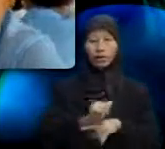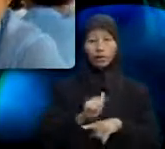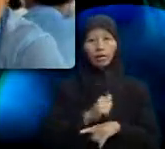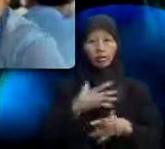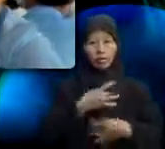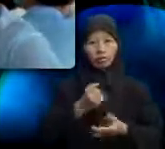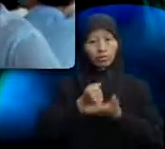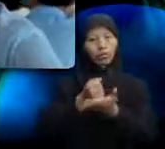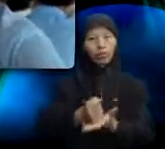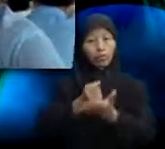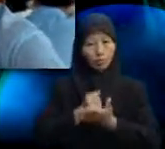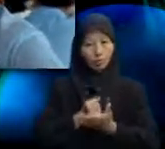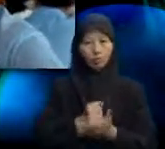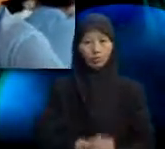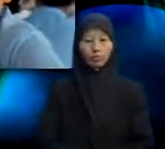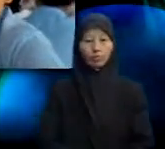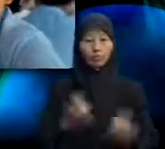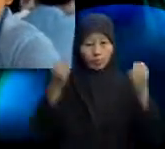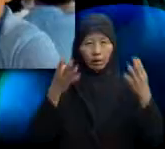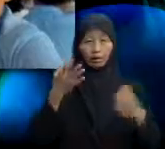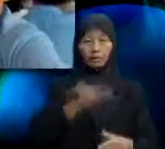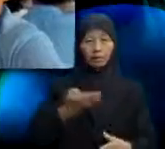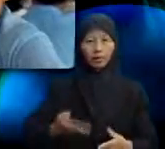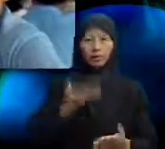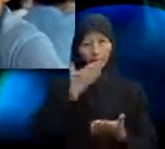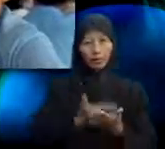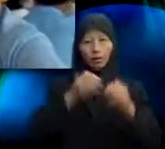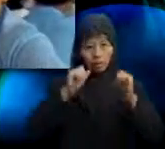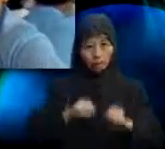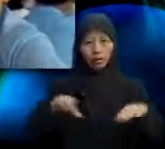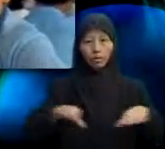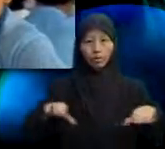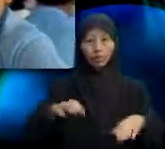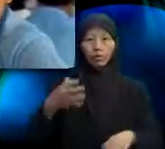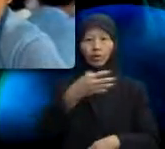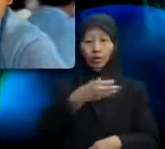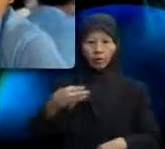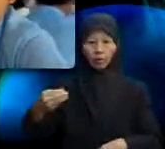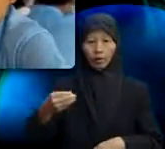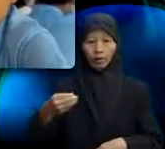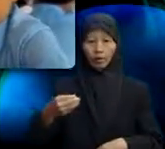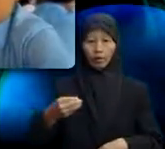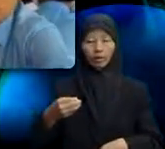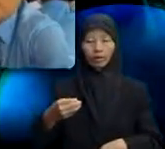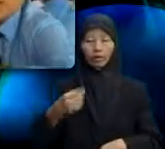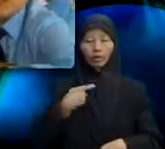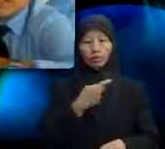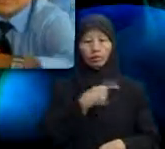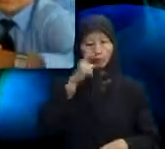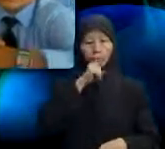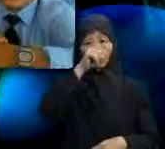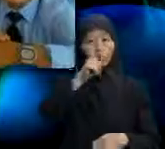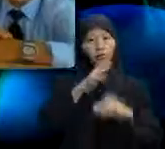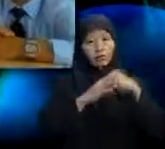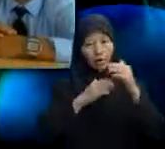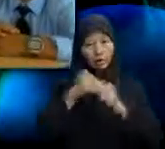amalan suka menolong. Cukup banyak perkara baik yang boleh kita lakukan. Malah, tak susah melakukannya dan